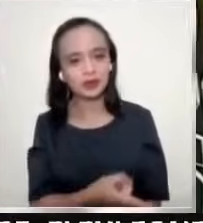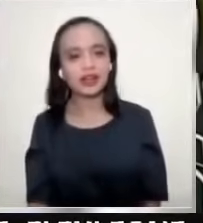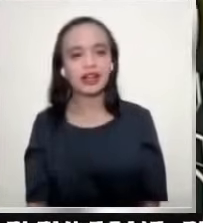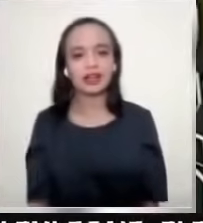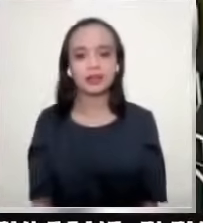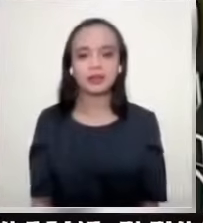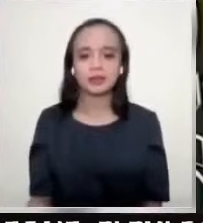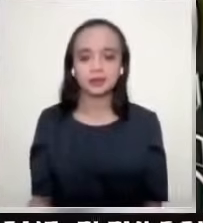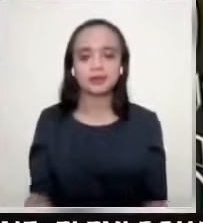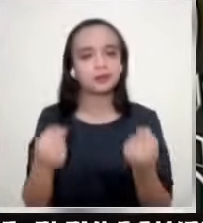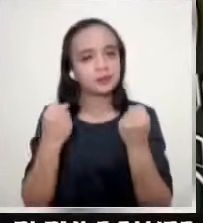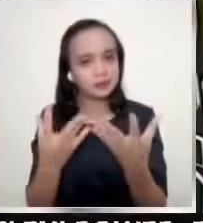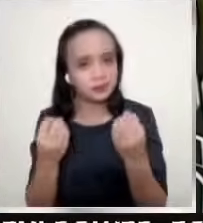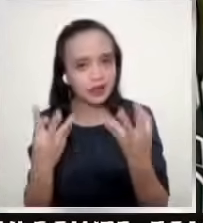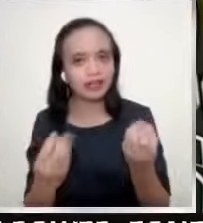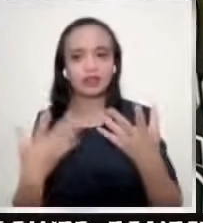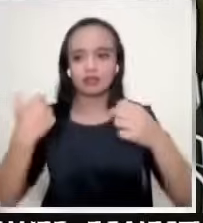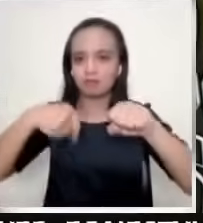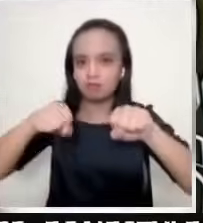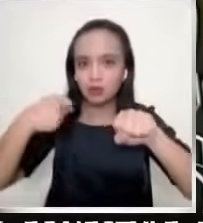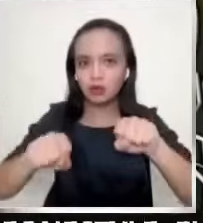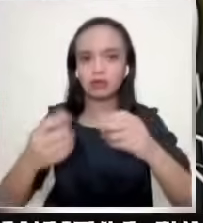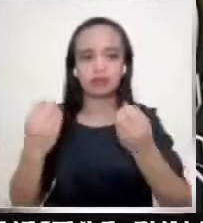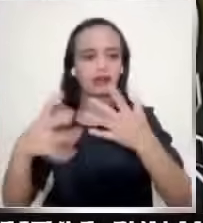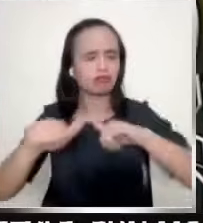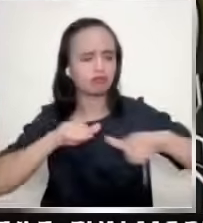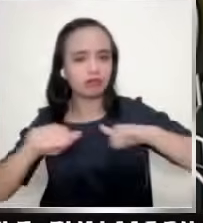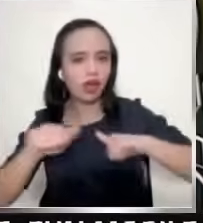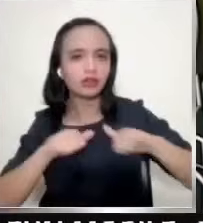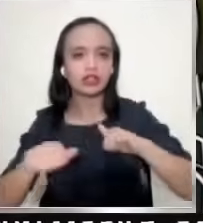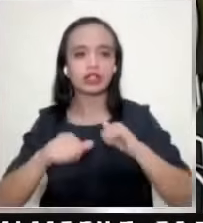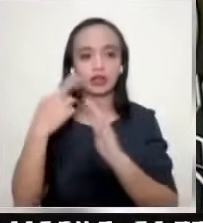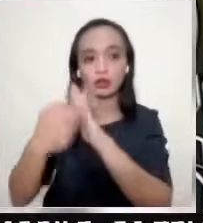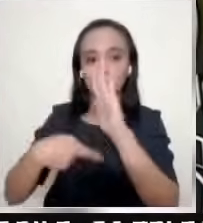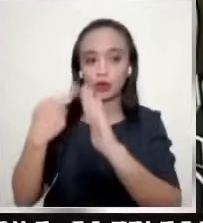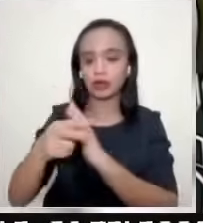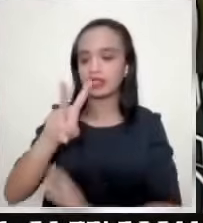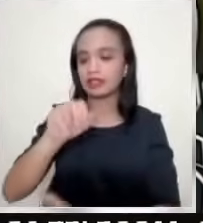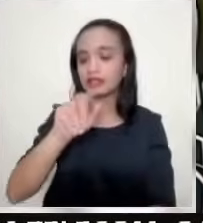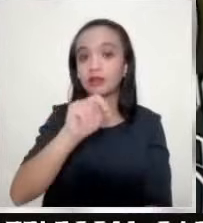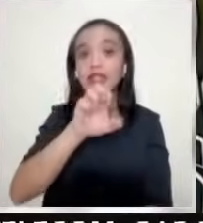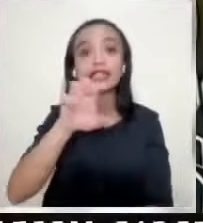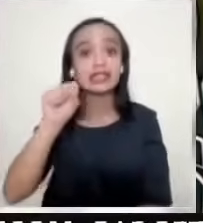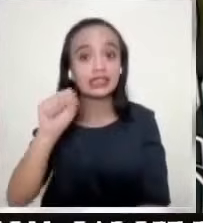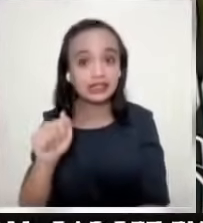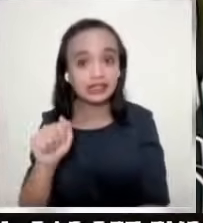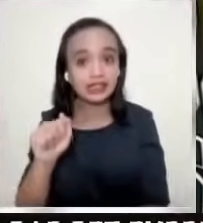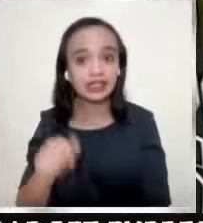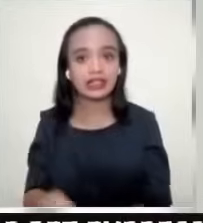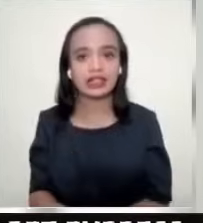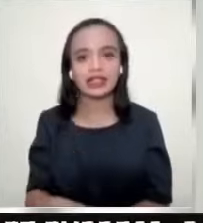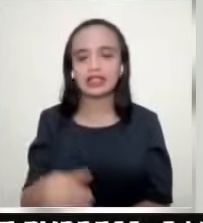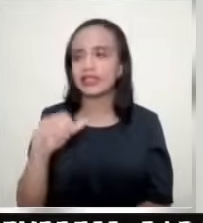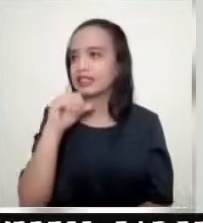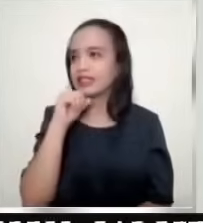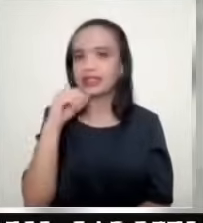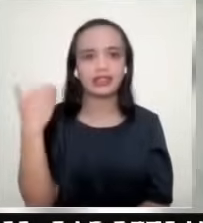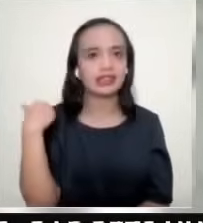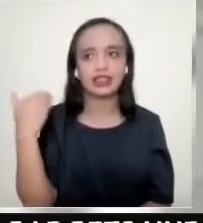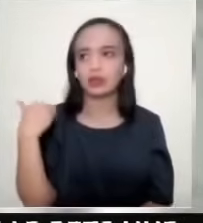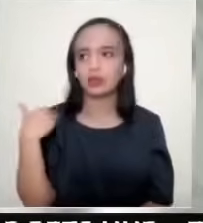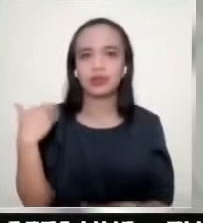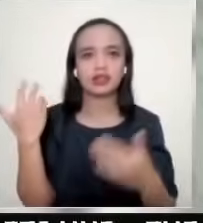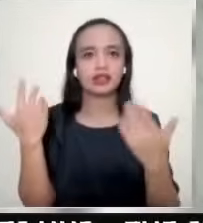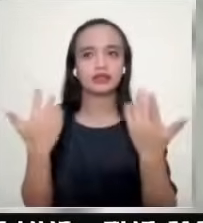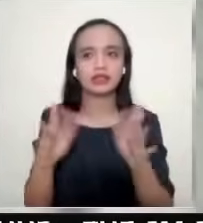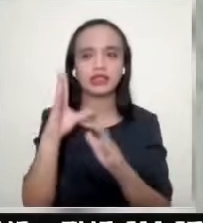Maraming mga motor, mga action. Yung character rin po ni Vanessa kasi hindi ko pa po siya nagawa noon. Kundi pati